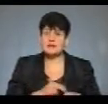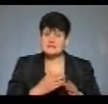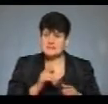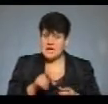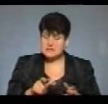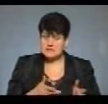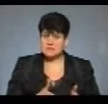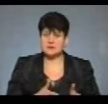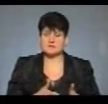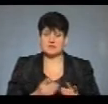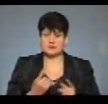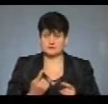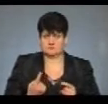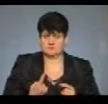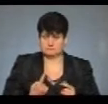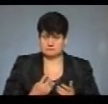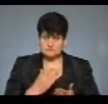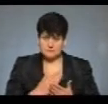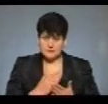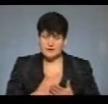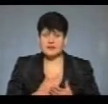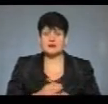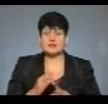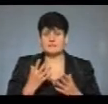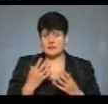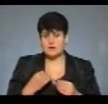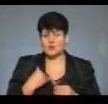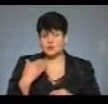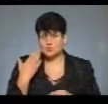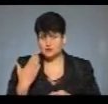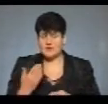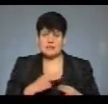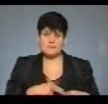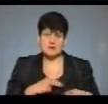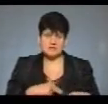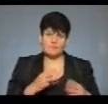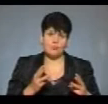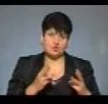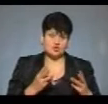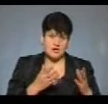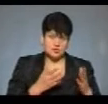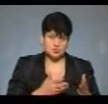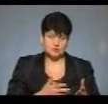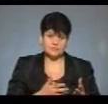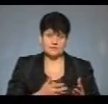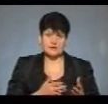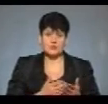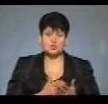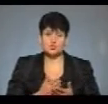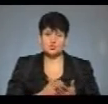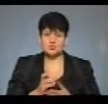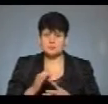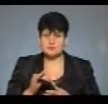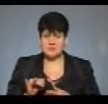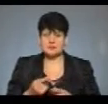охорону самих безпосередньо виборчих бюлетенів і в день голосування, і працівників пожежної відповідно служби.